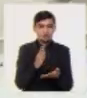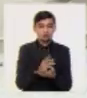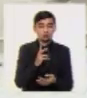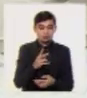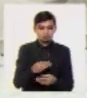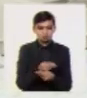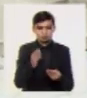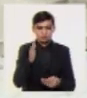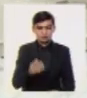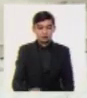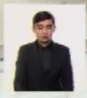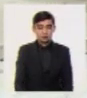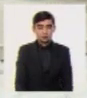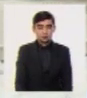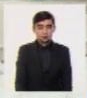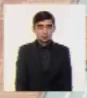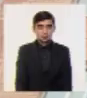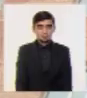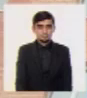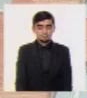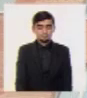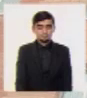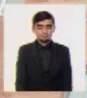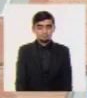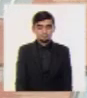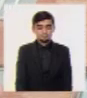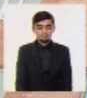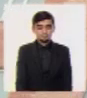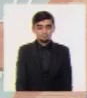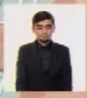берілетін болады. Диана Сапарқызы, Данил Тарасов, Информбюро, Қарағанды облысынан.